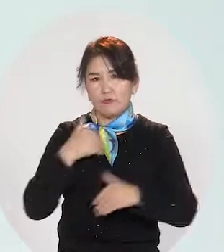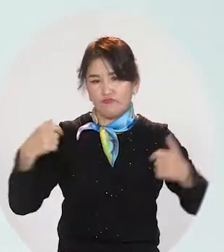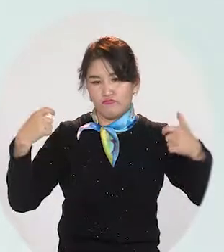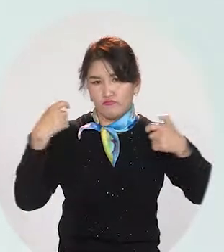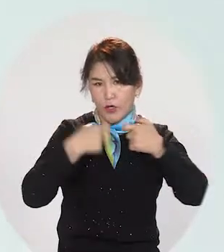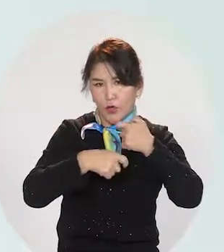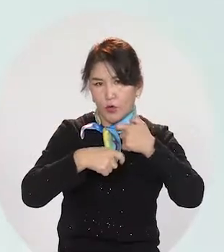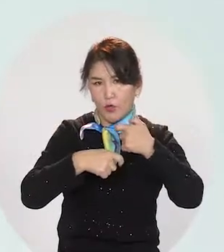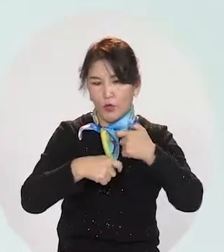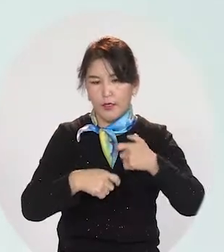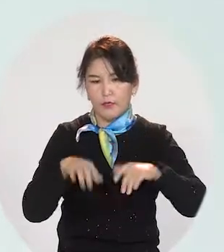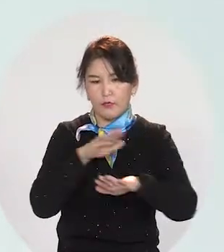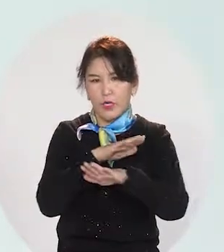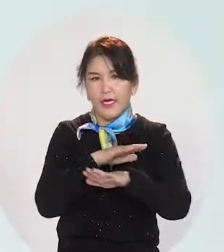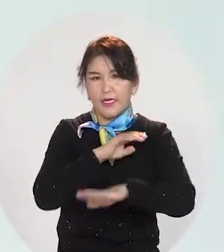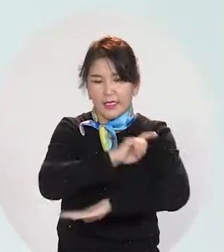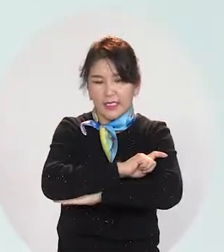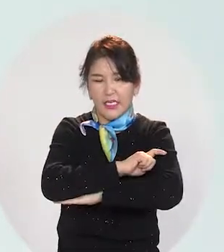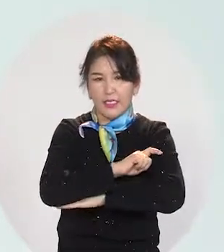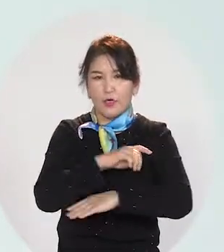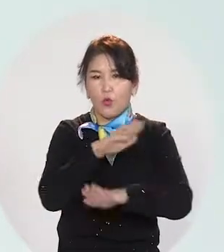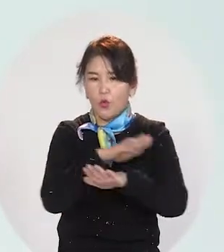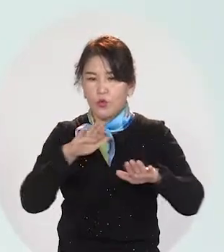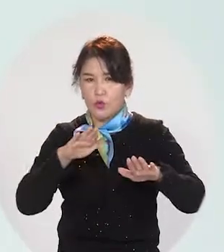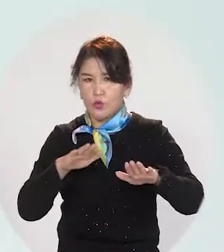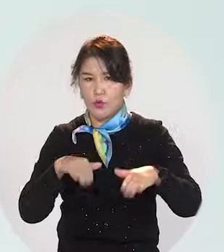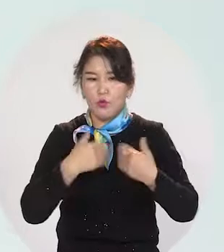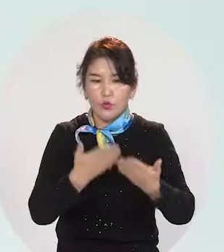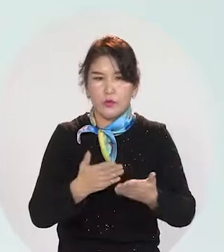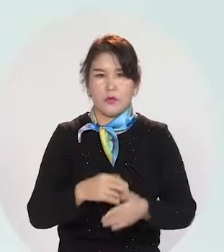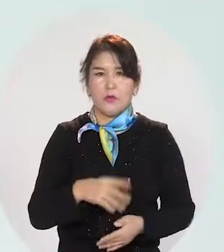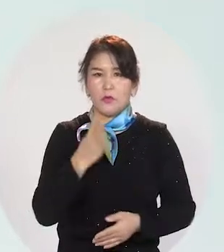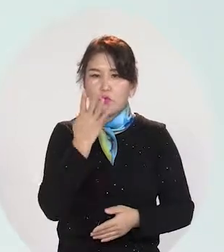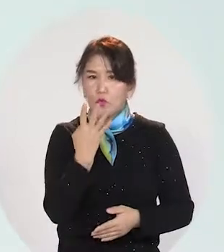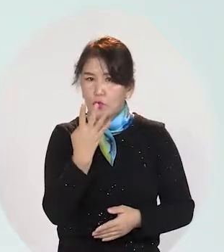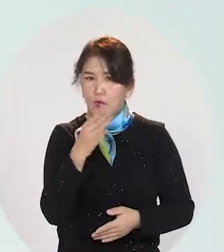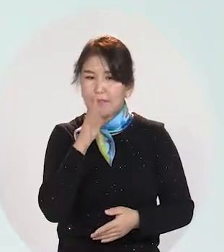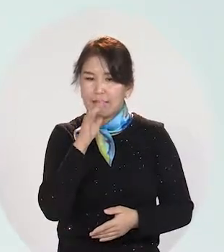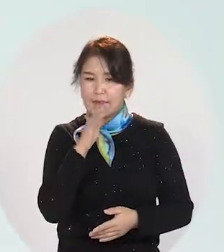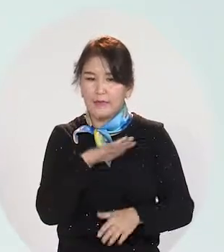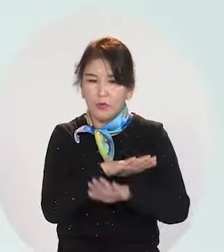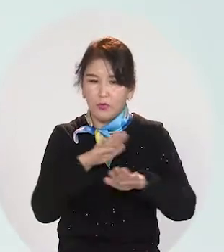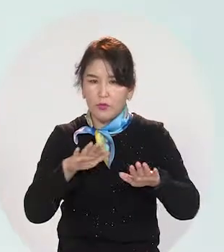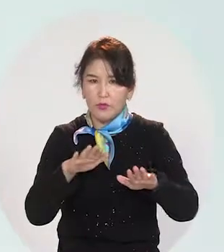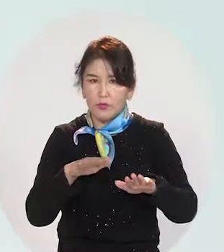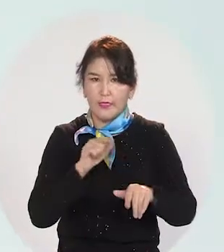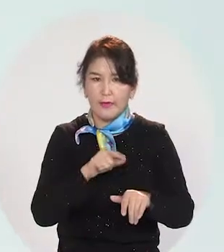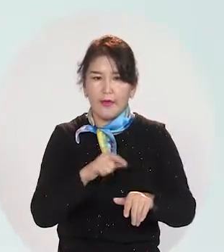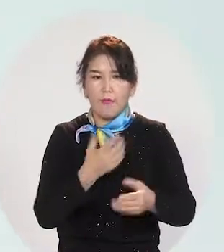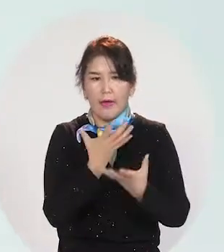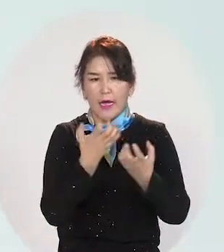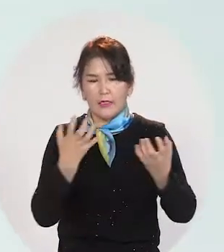хит их зүйлсээр хүүхдүүдийг дарддаг, ачаалдаг. Дөрвөн настай жаахан амтныг маш олон дамжаанд зэрэг зэрэг